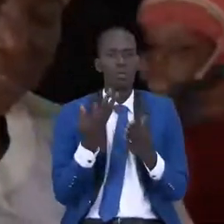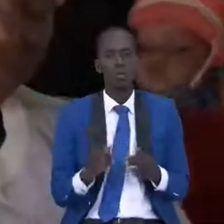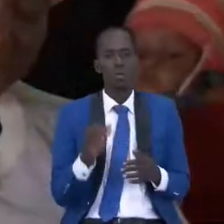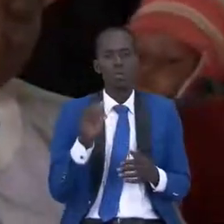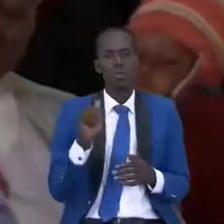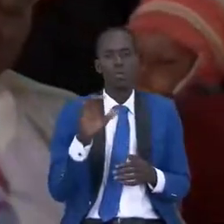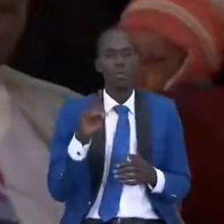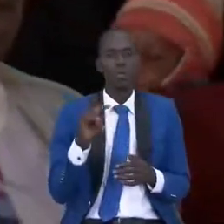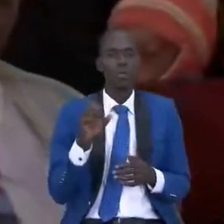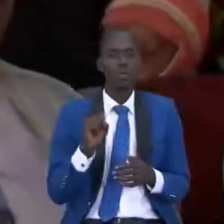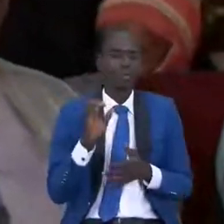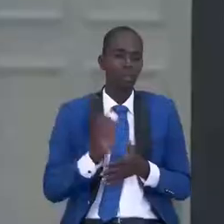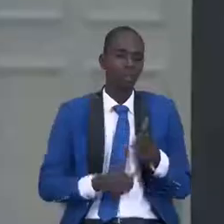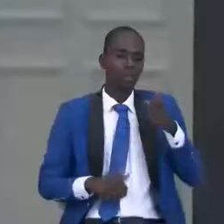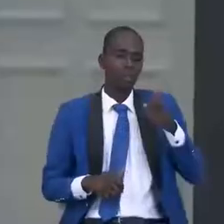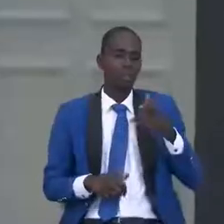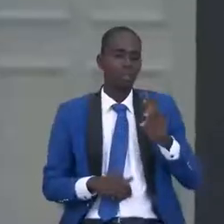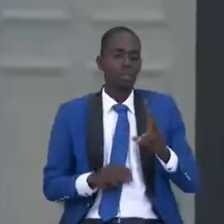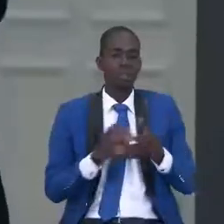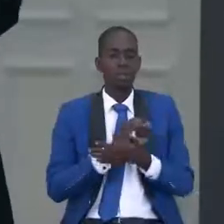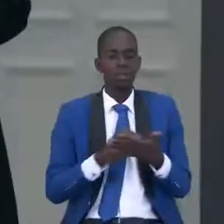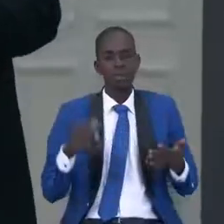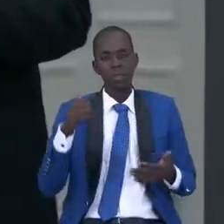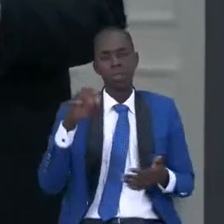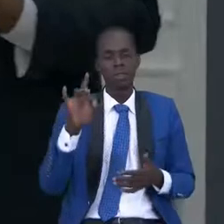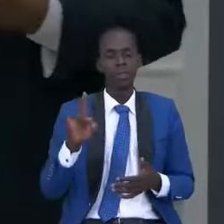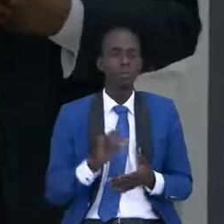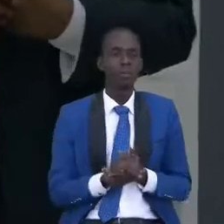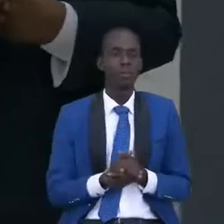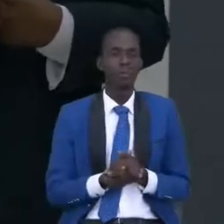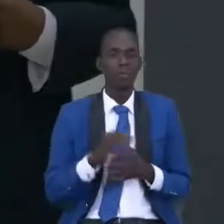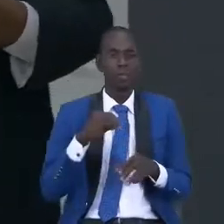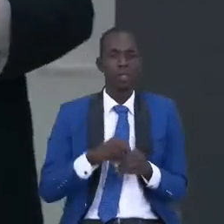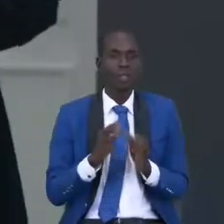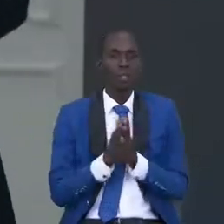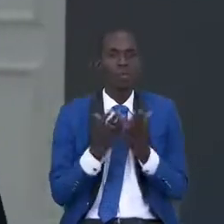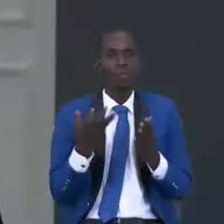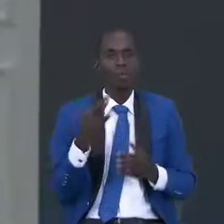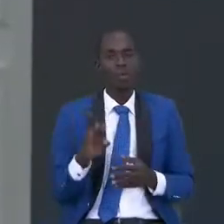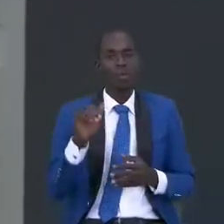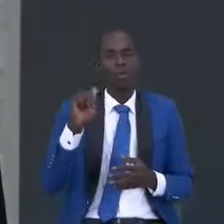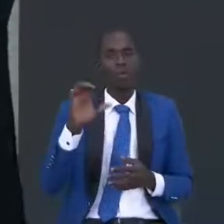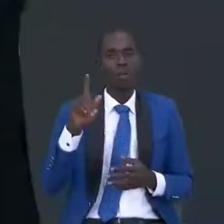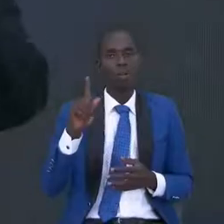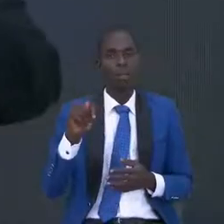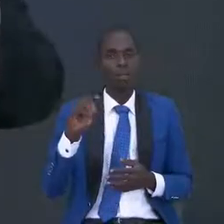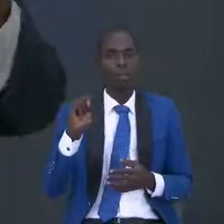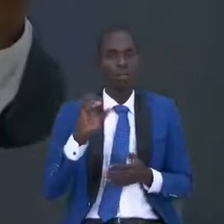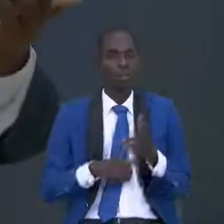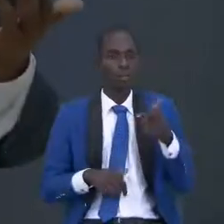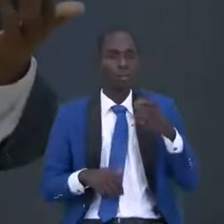26, et lisons le verset 18. Actes chapitre